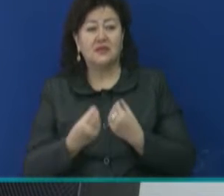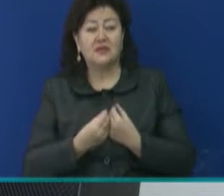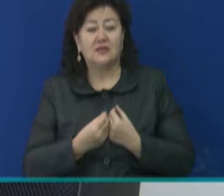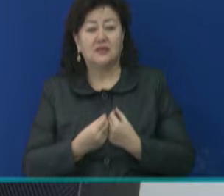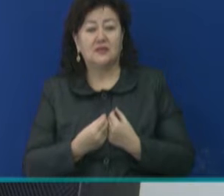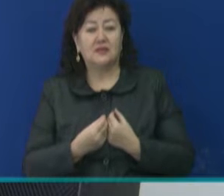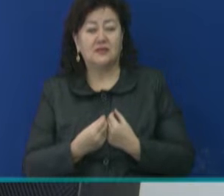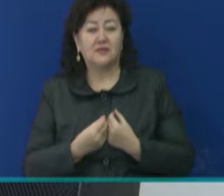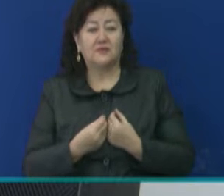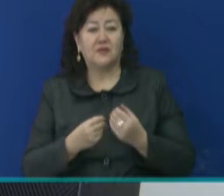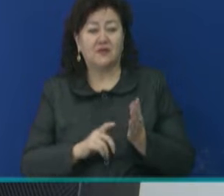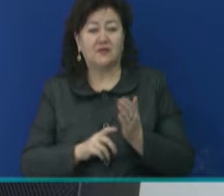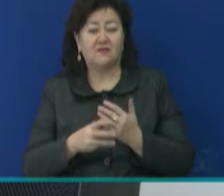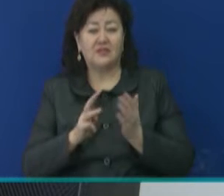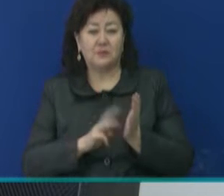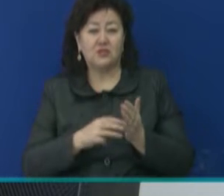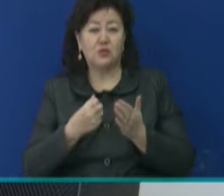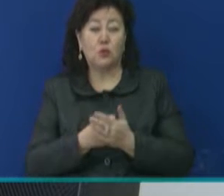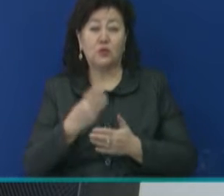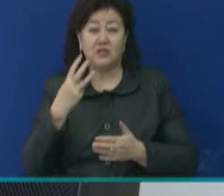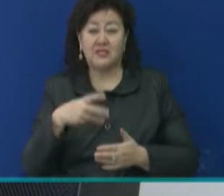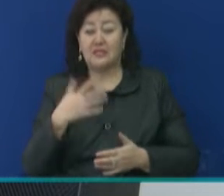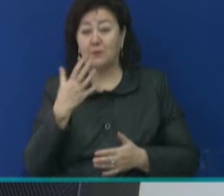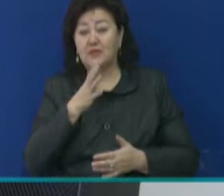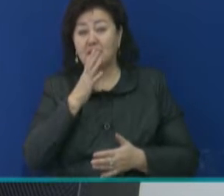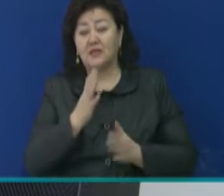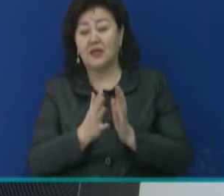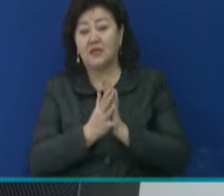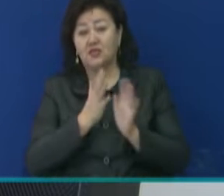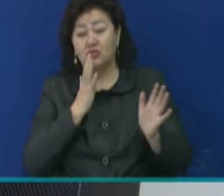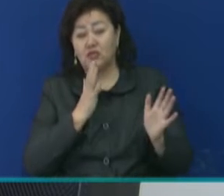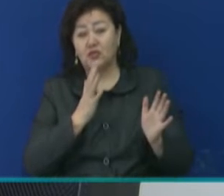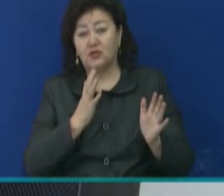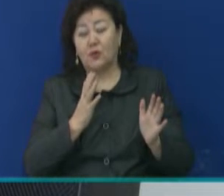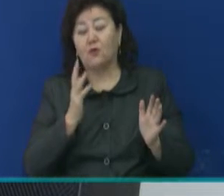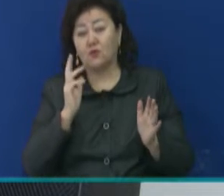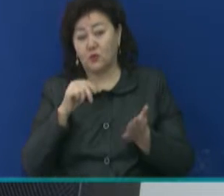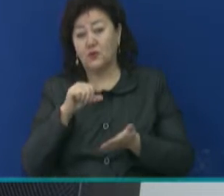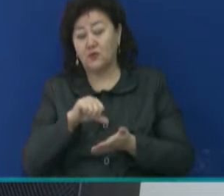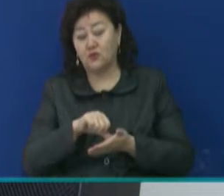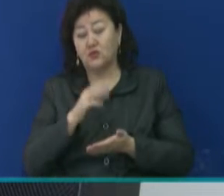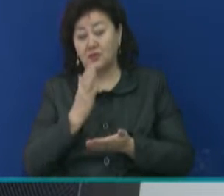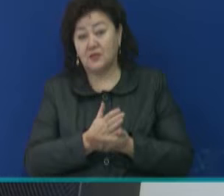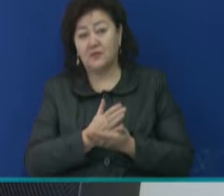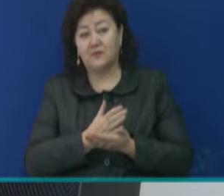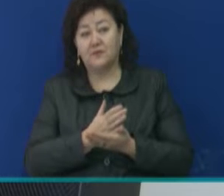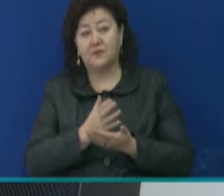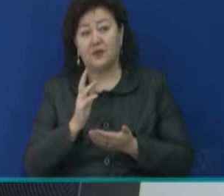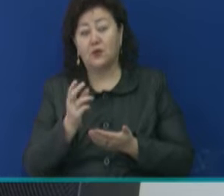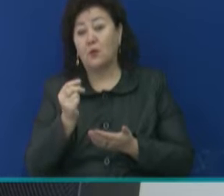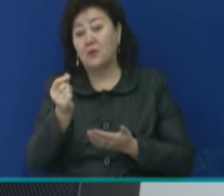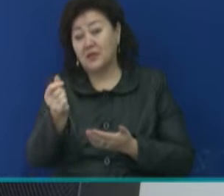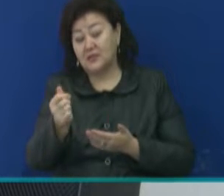до 35 лет в основном это будет из числа Черников То есть те кто имеет